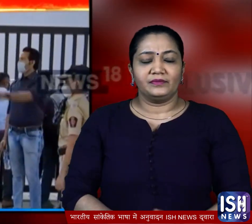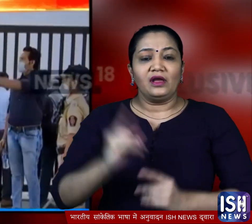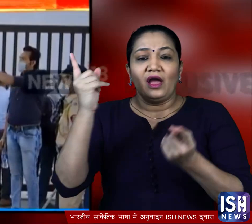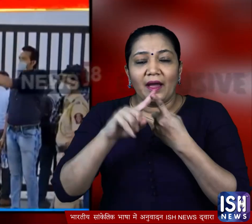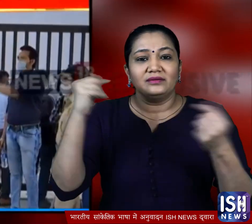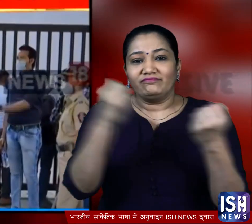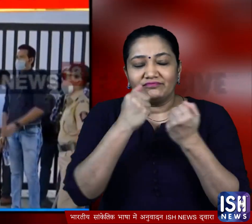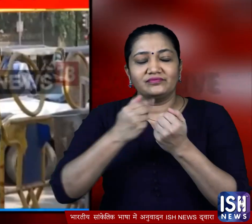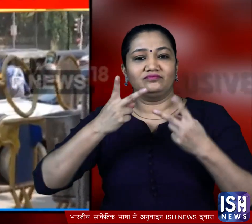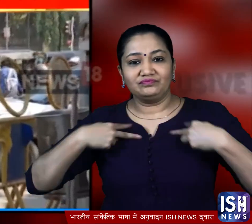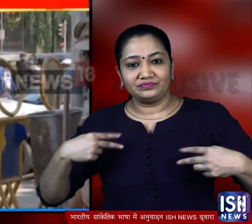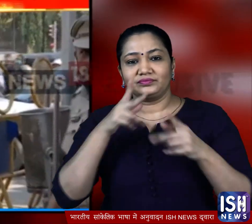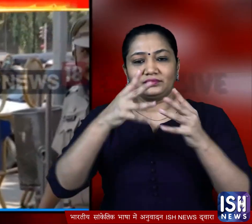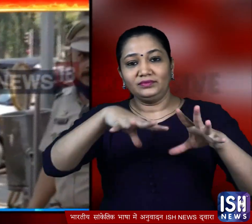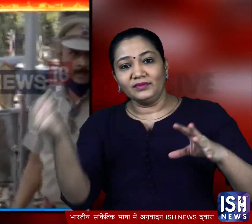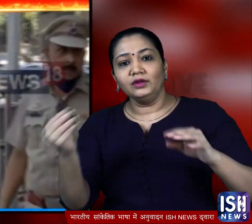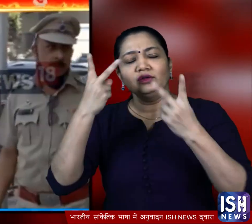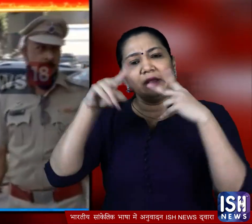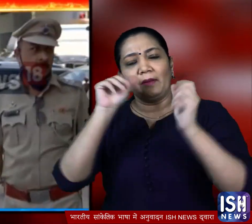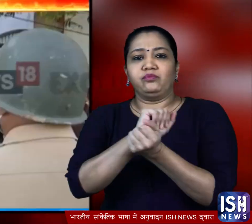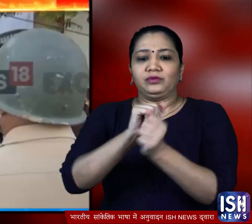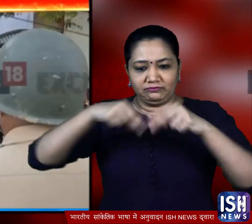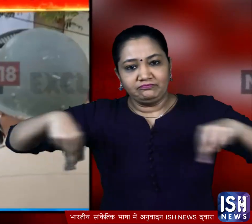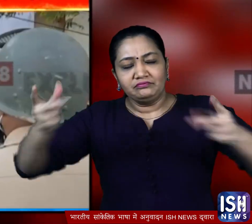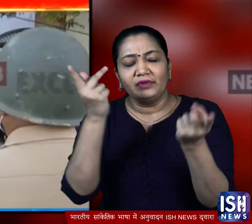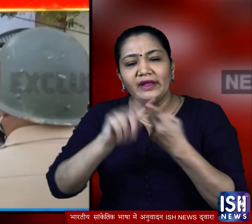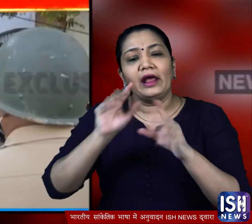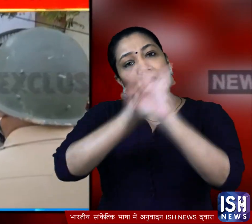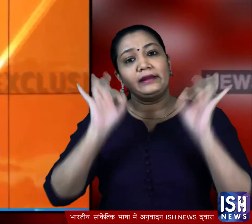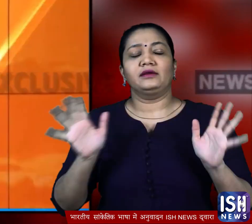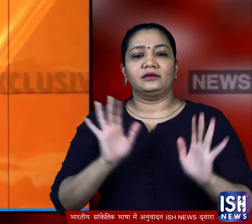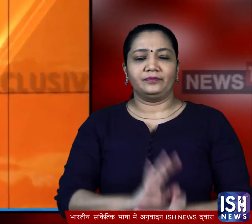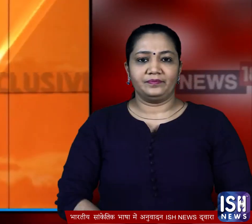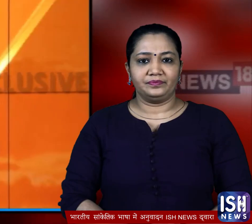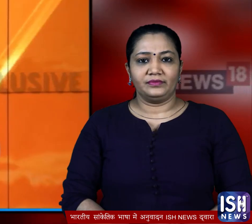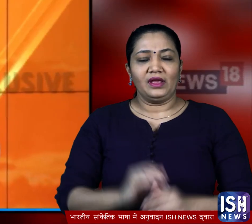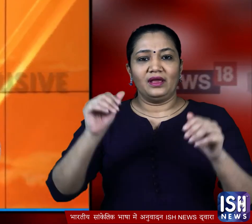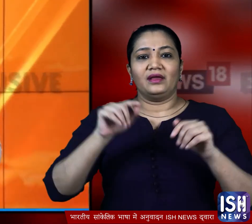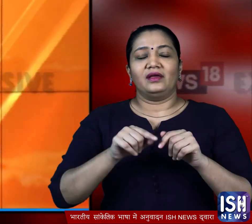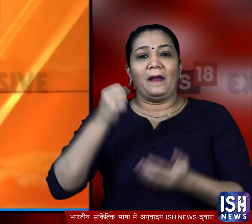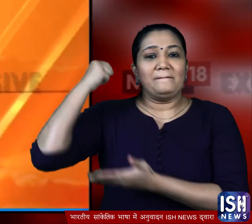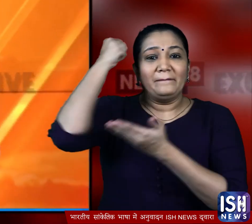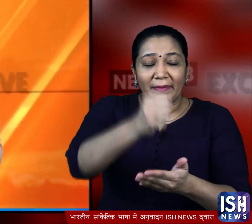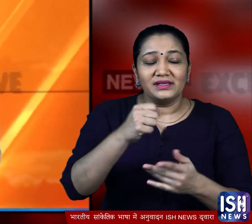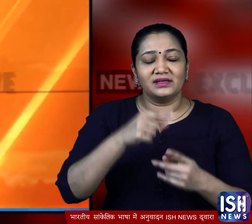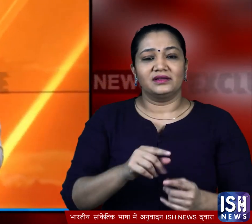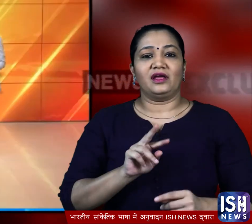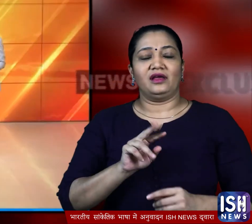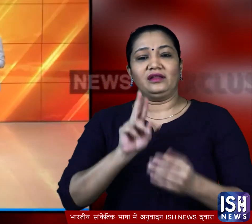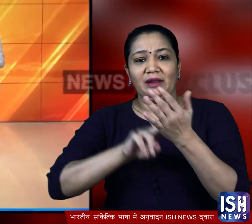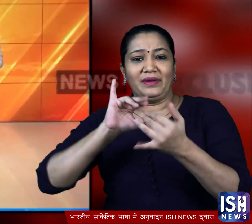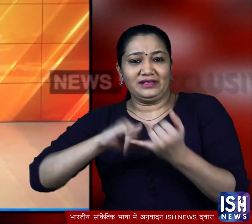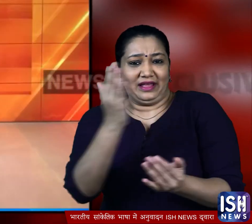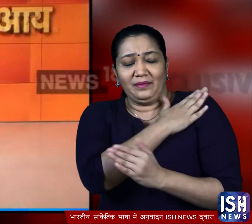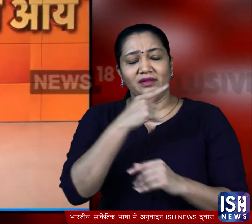हिंसा को देखते हुए पेशी के दौरान कोर्ट के बाहर भारी संख्या में पुलिस बल की तैनाती नजर आई। आम बजट में वित्त मंत्री निर्मला सीतारामन